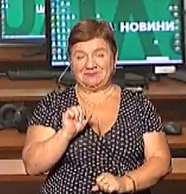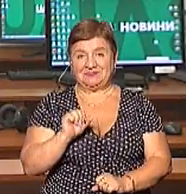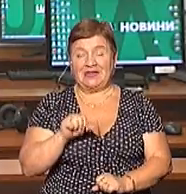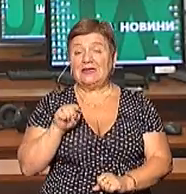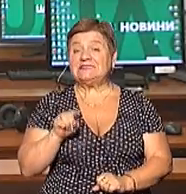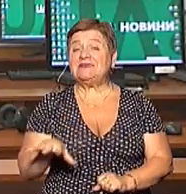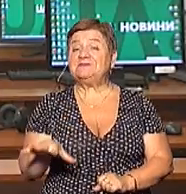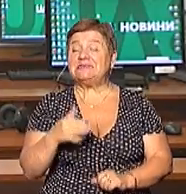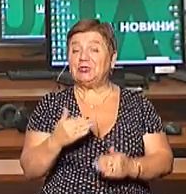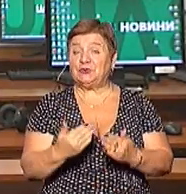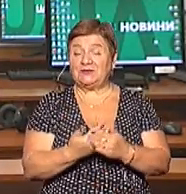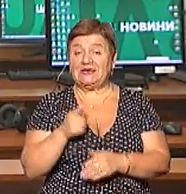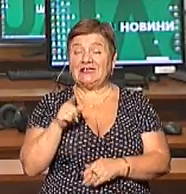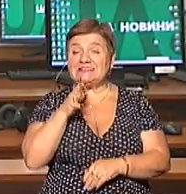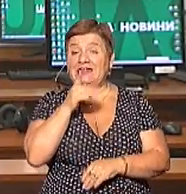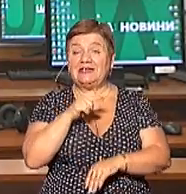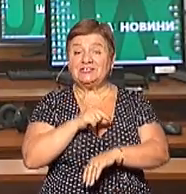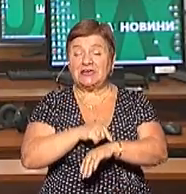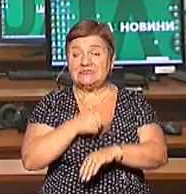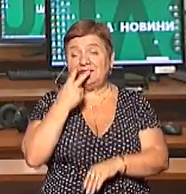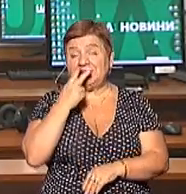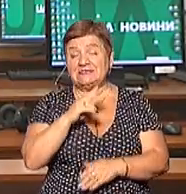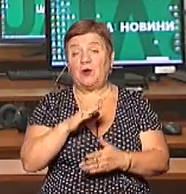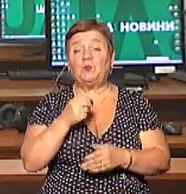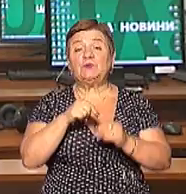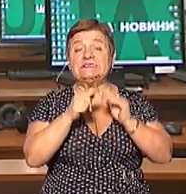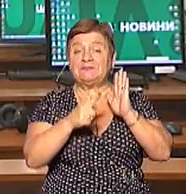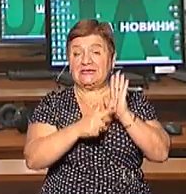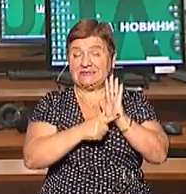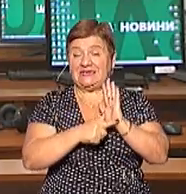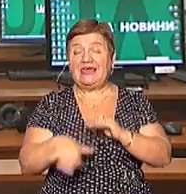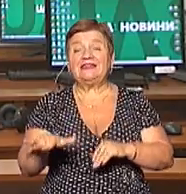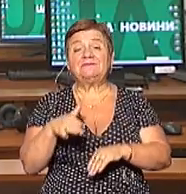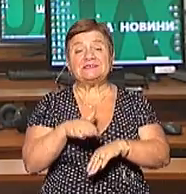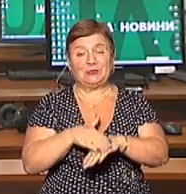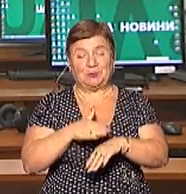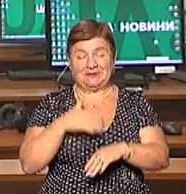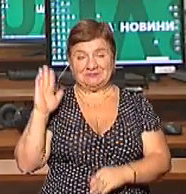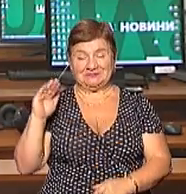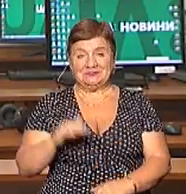Це всі новини на цей час. Наступний випуск дивіться о 17-й годині. На все добре.